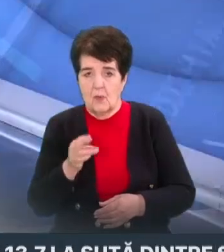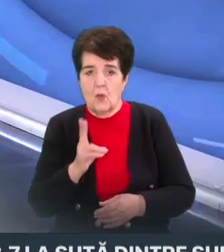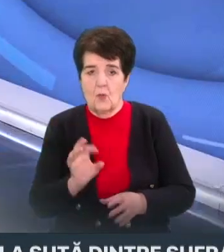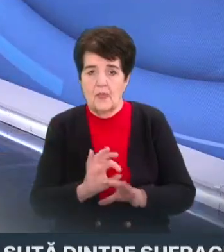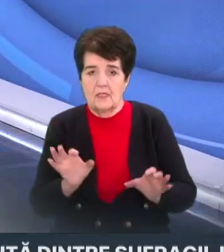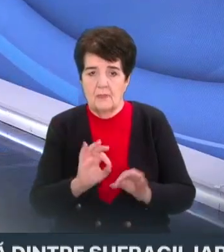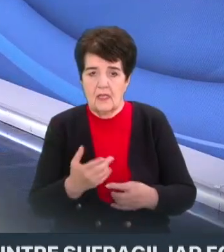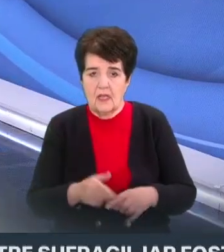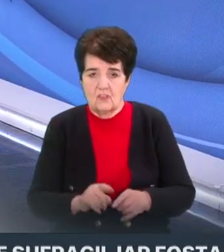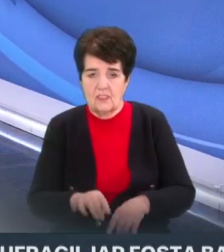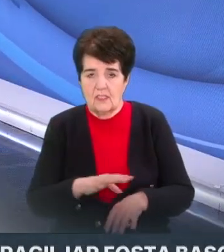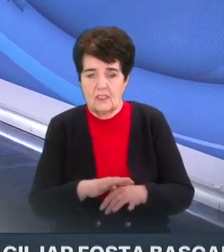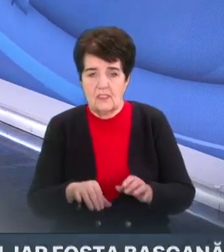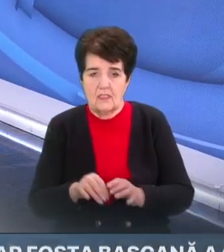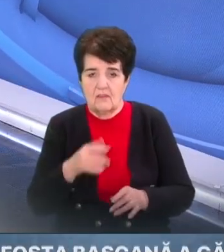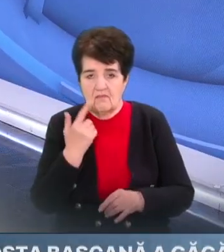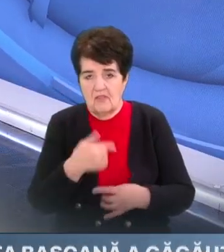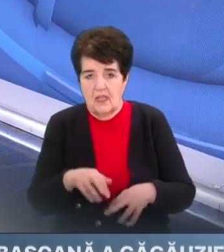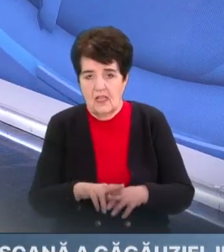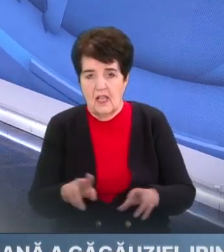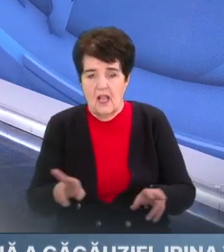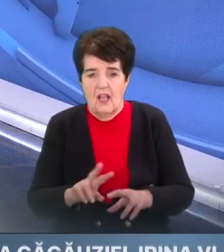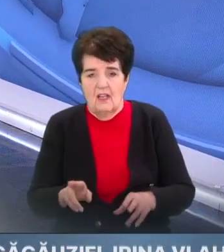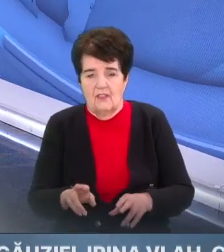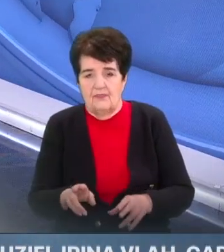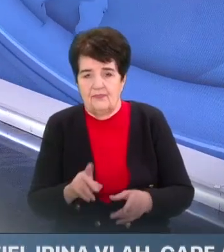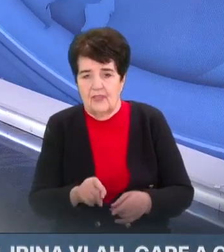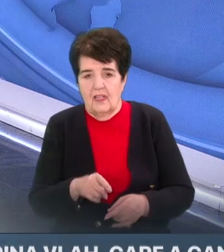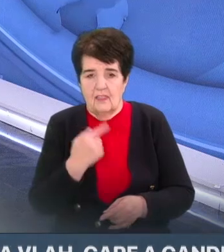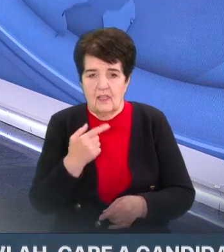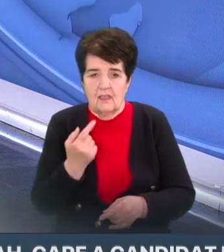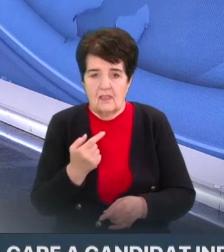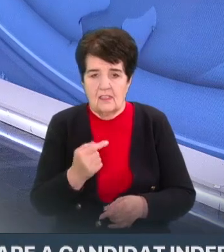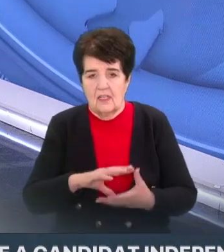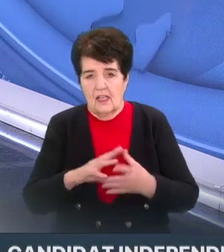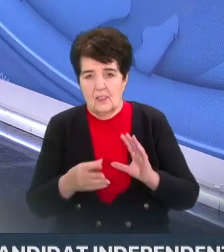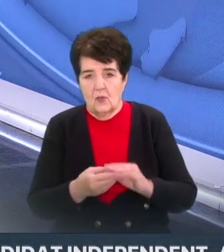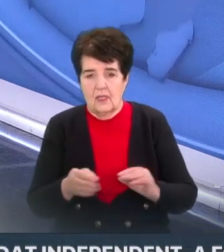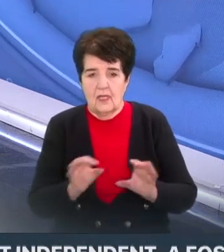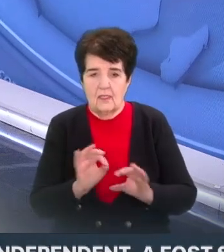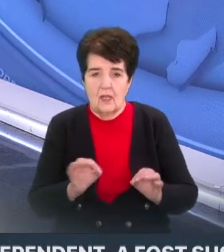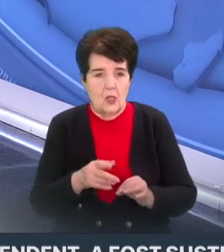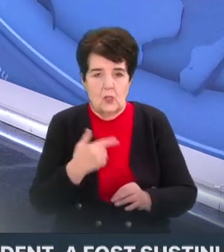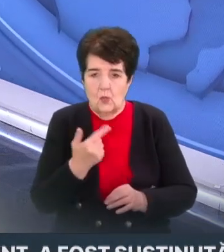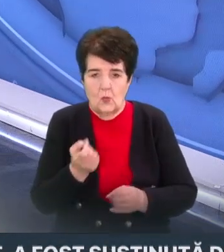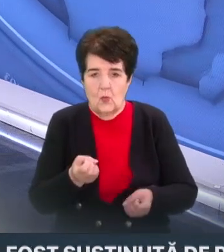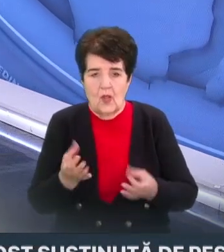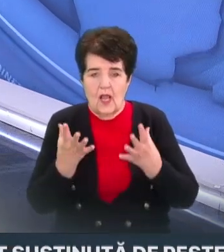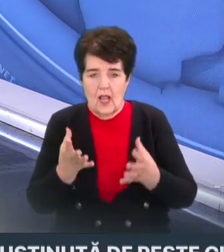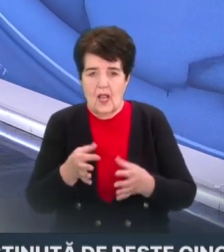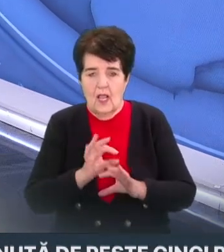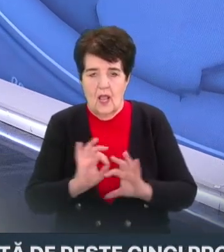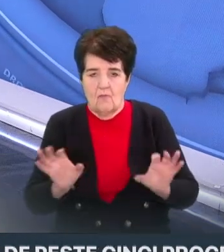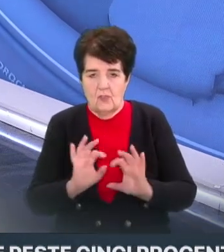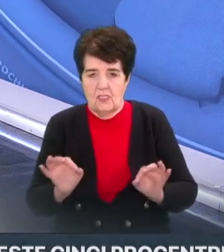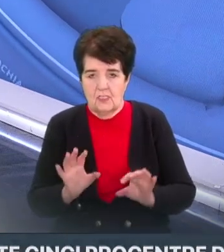explică această discrepanță pe care o sugerează și rezultatele plebiscitului? Nu s-a explicat poate foarte clar care este miza